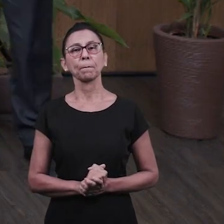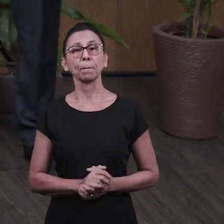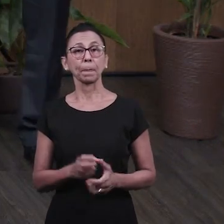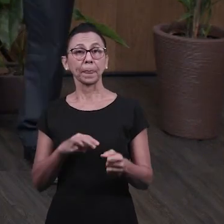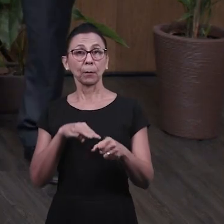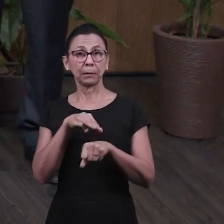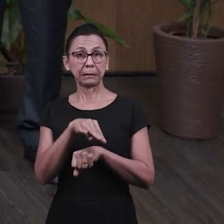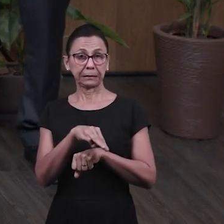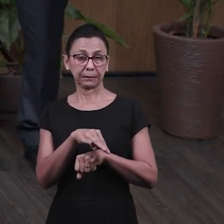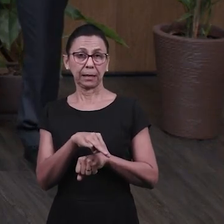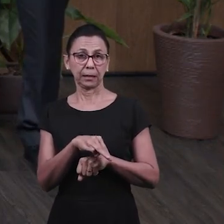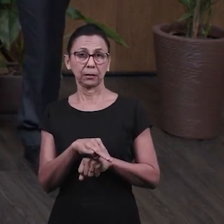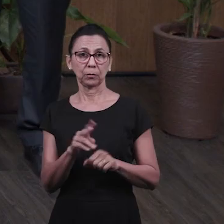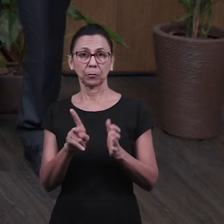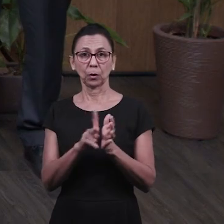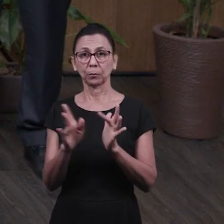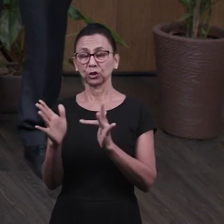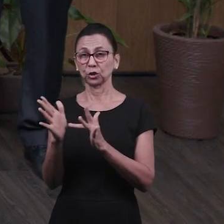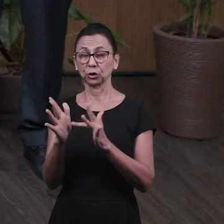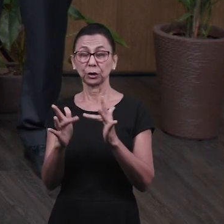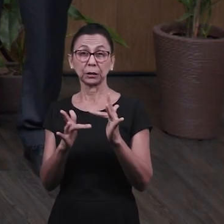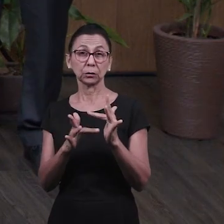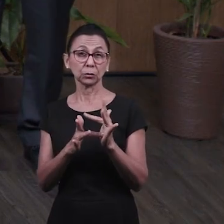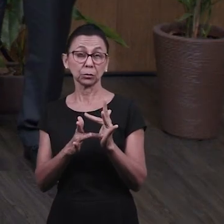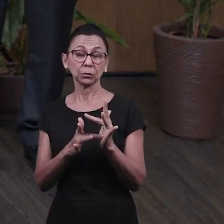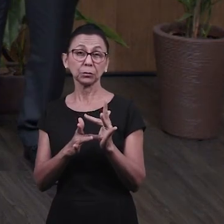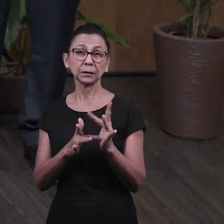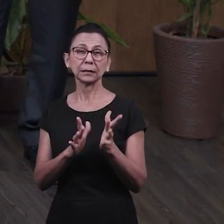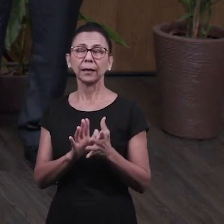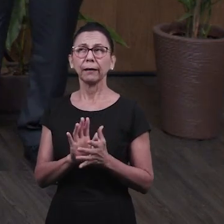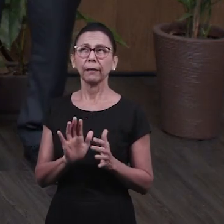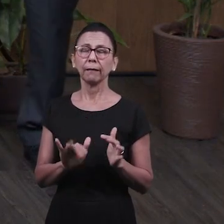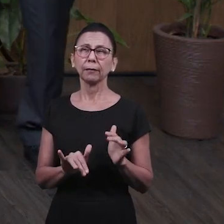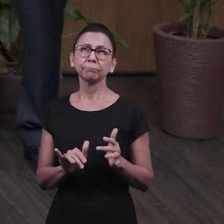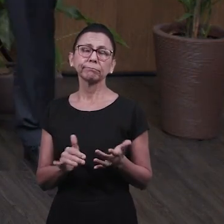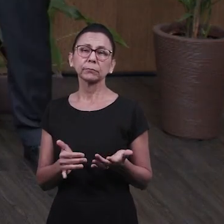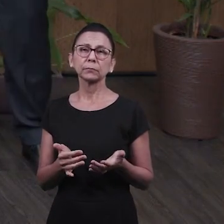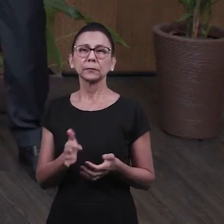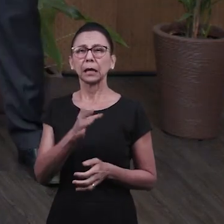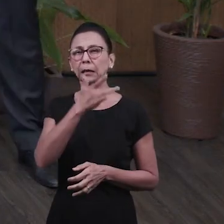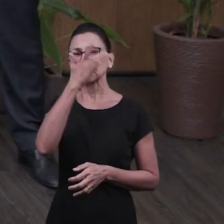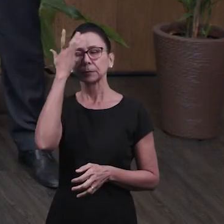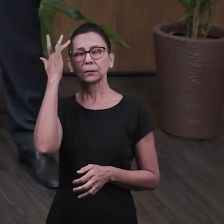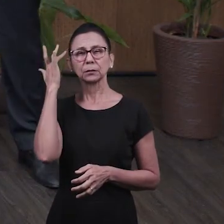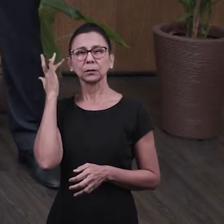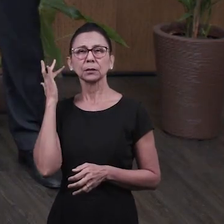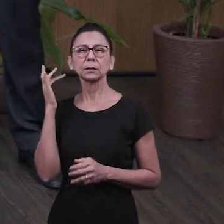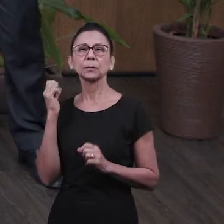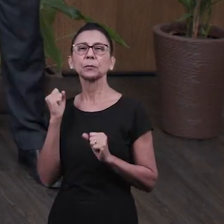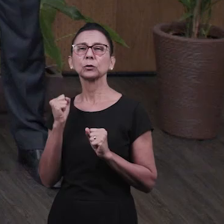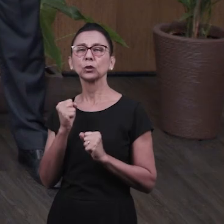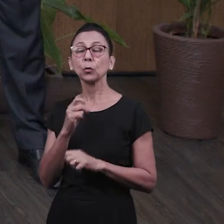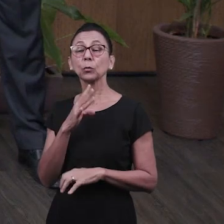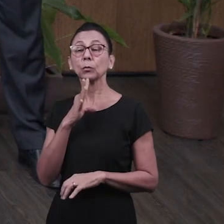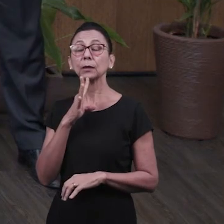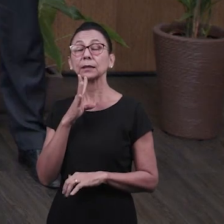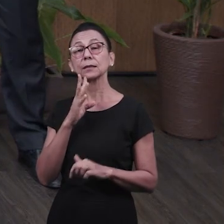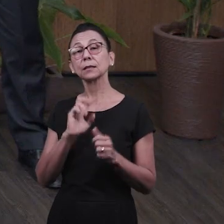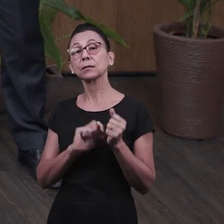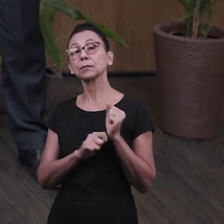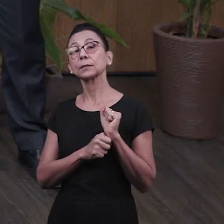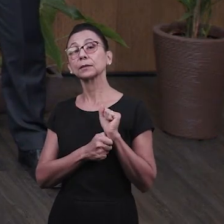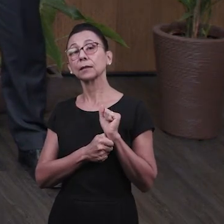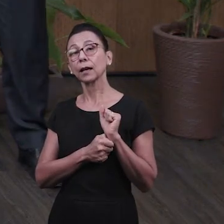Et en regardant cette particularité, dans le ministère du Seigneur Jésus, ceux qui accédaient, ceux qui pouvaient entrer dans